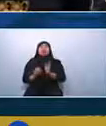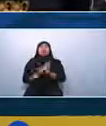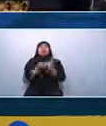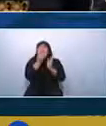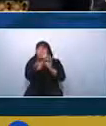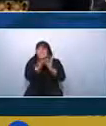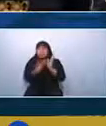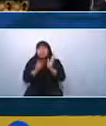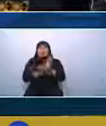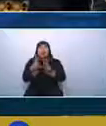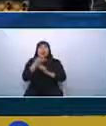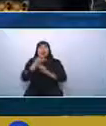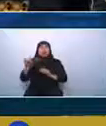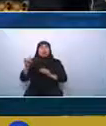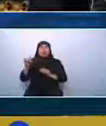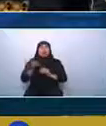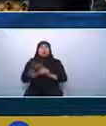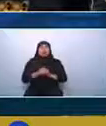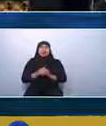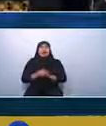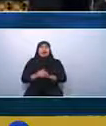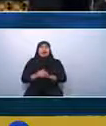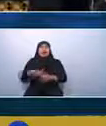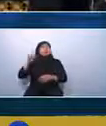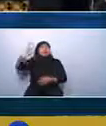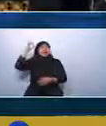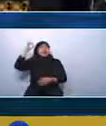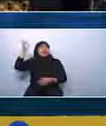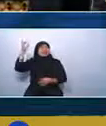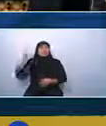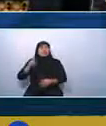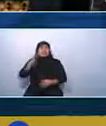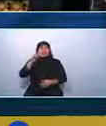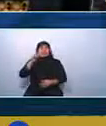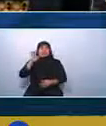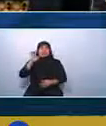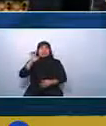aplikasi e-court di pengadilan tingkat pertama sebanyak